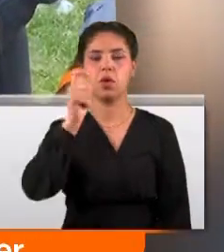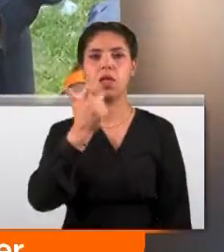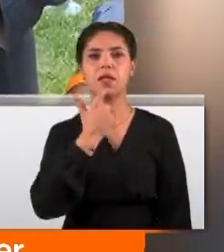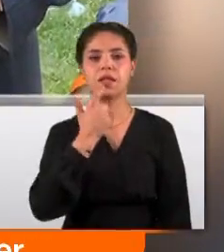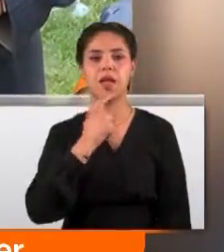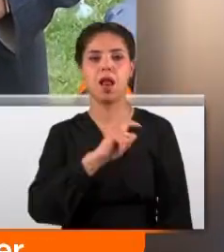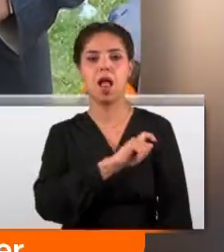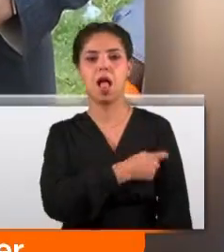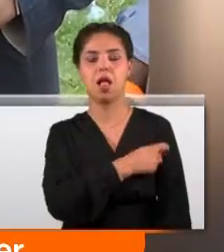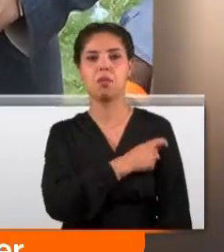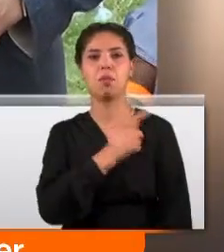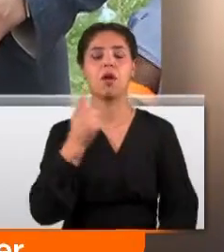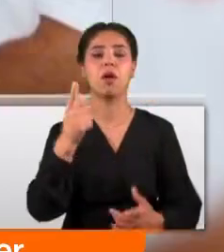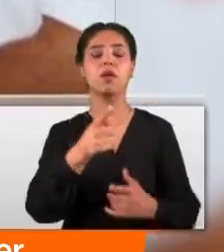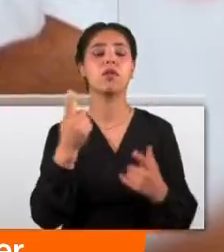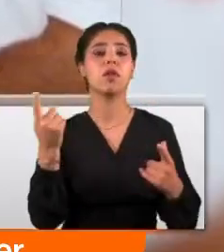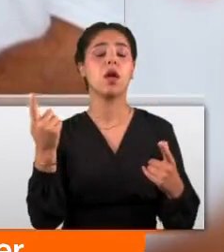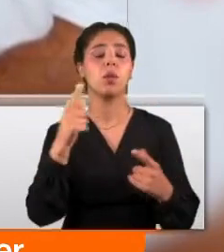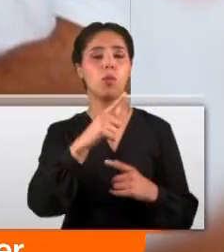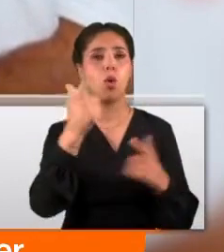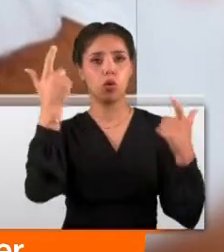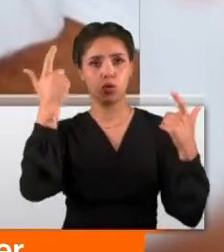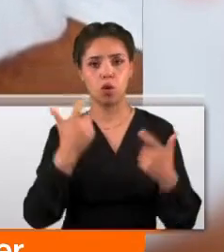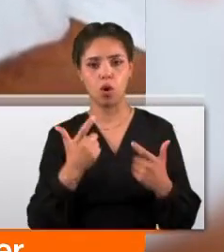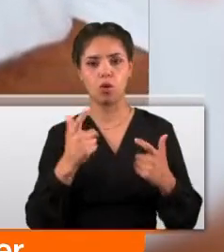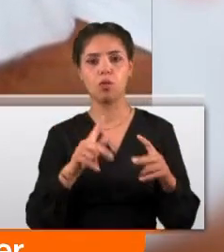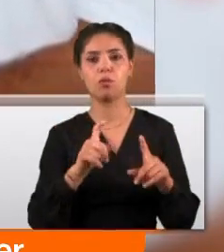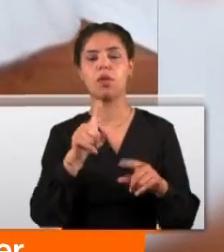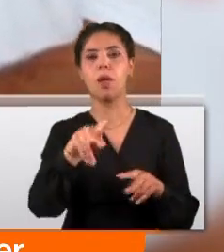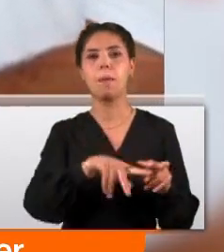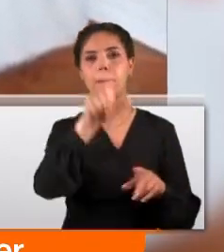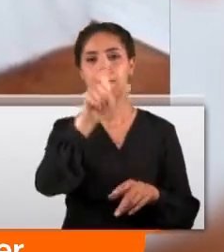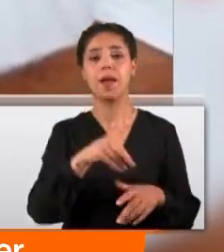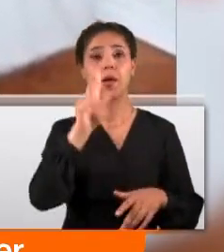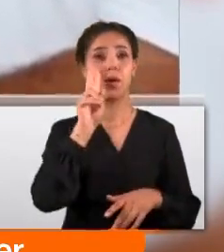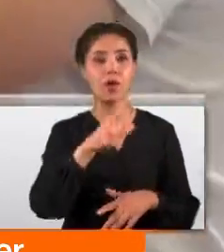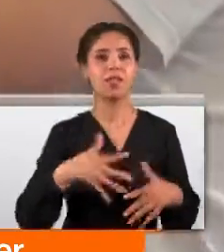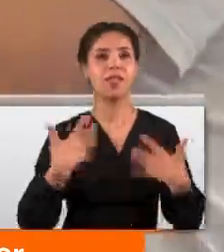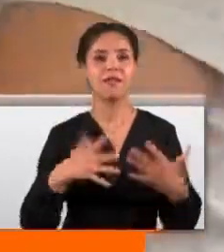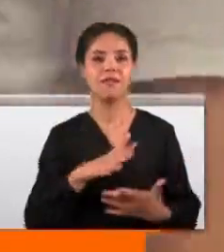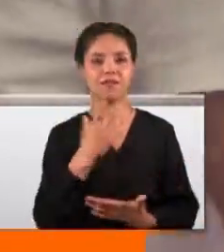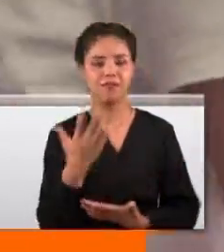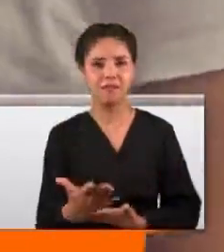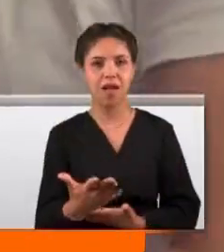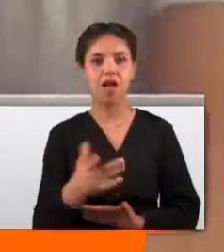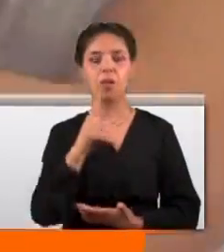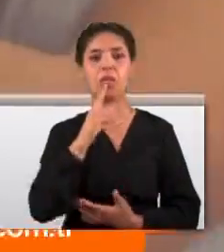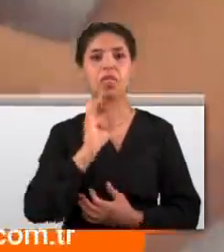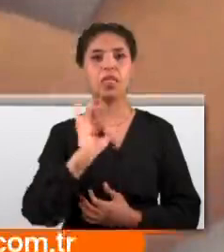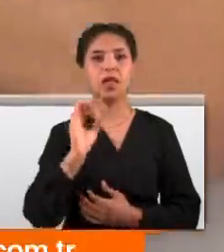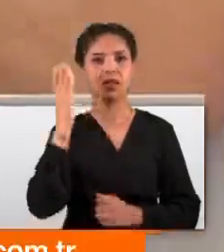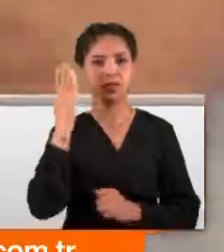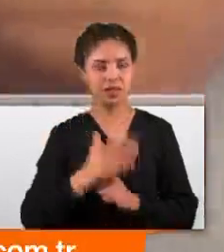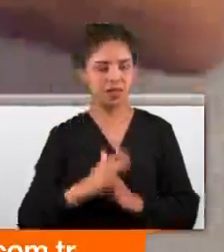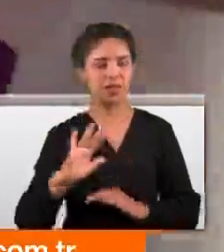Alman şansölyeliği yapan Merkel'in döner görünce ne kadar heyecanlandığı hala hafızalarda. Yani bu eşsiz lezzeti